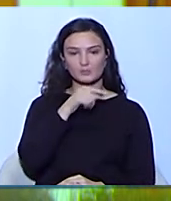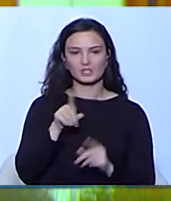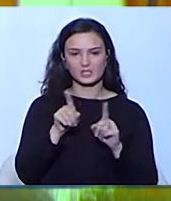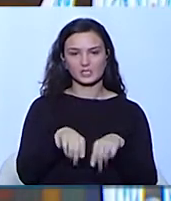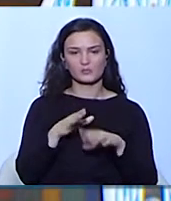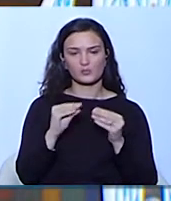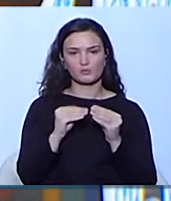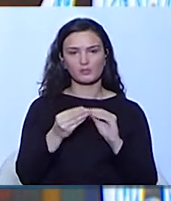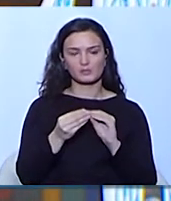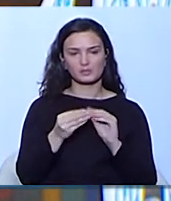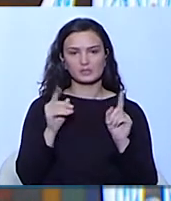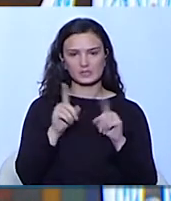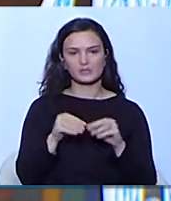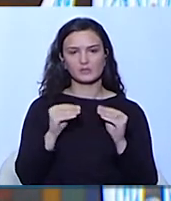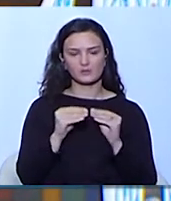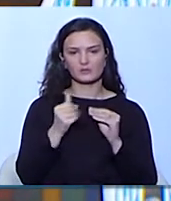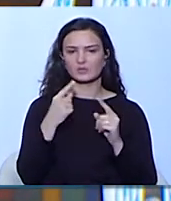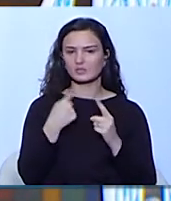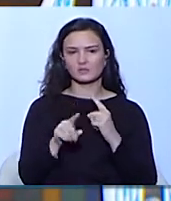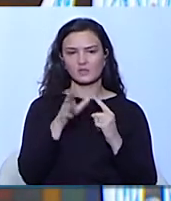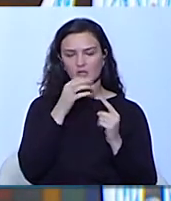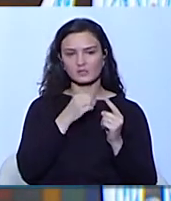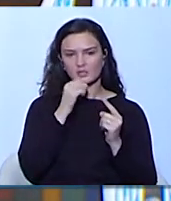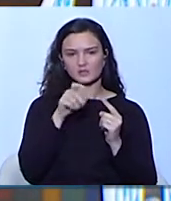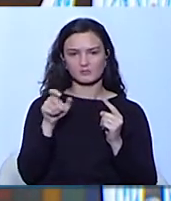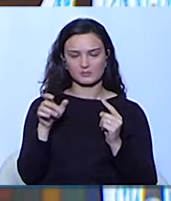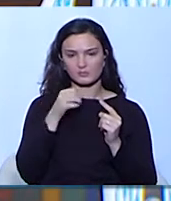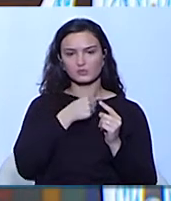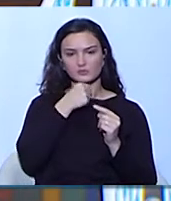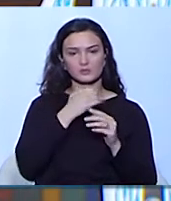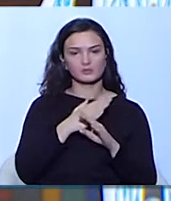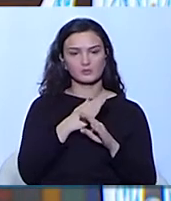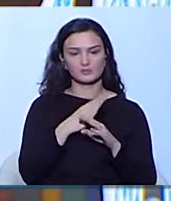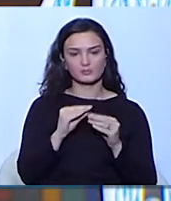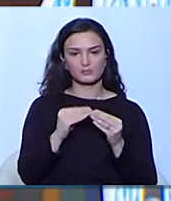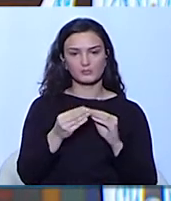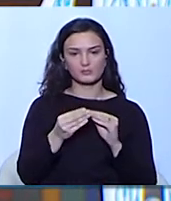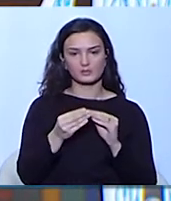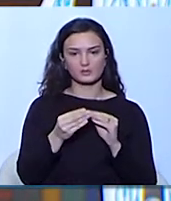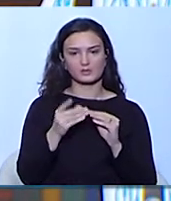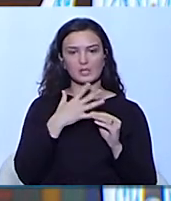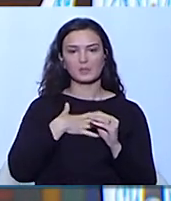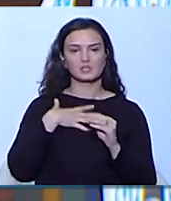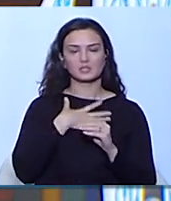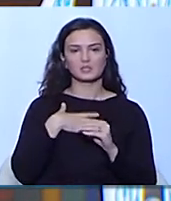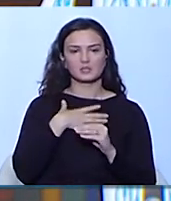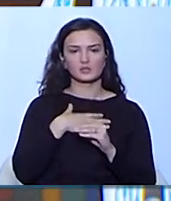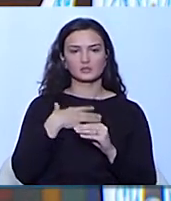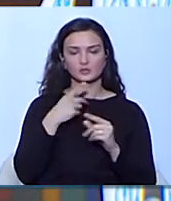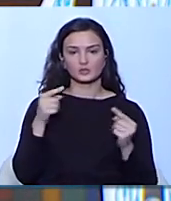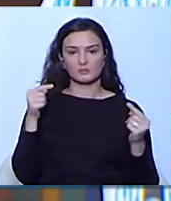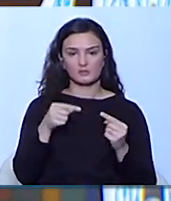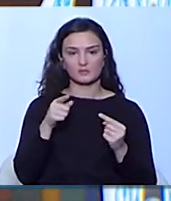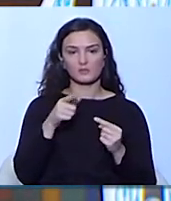ესეთი პრობლემა, ისევე როგორც სხვა ასაკის ადამიანებს მოზრდილებს აქვთ ხოლმე, მოზარდებსაც დეპრესია.